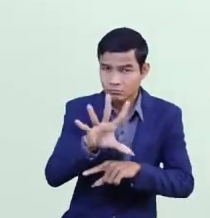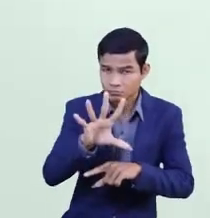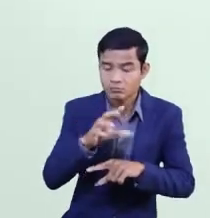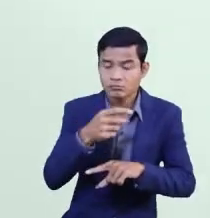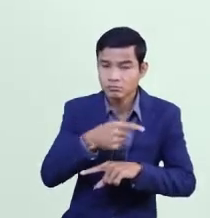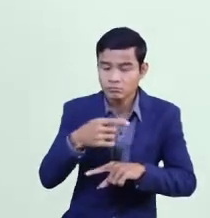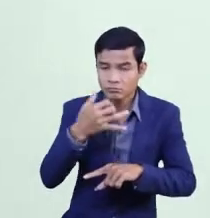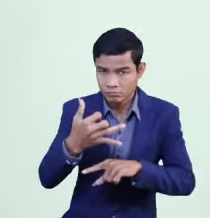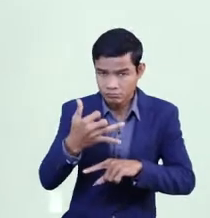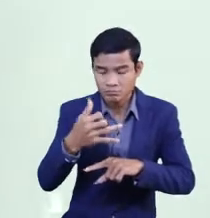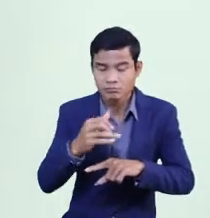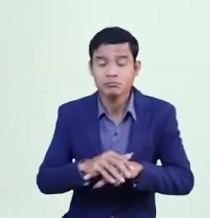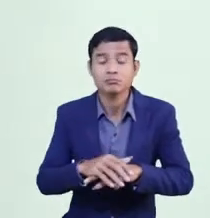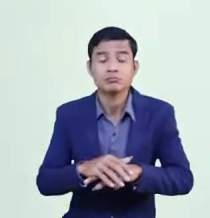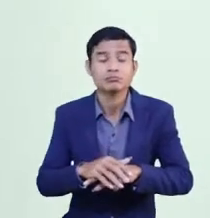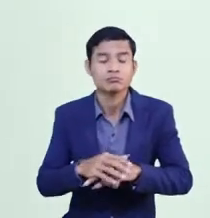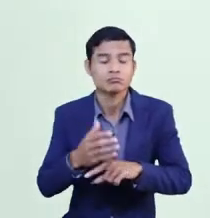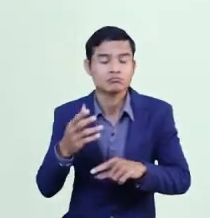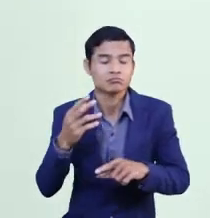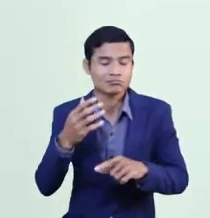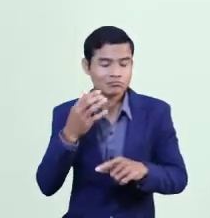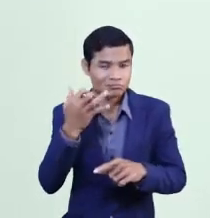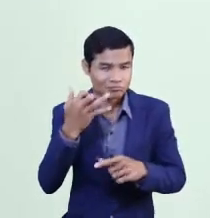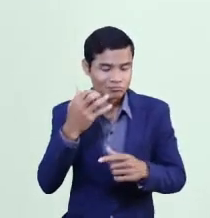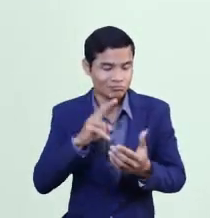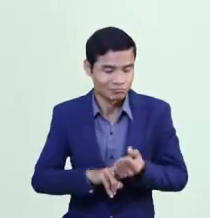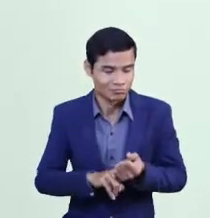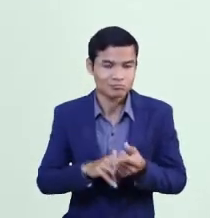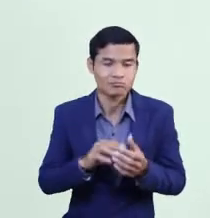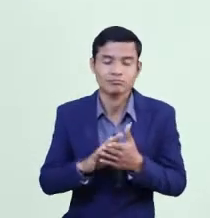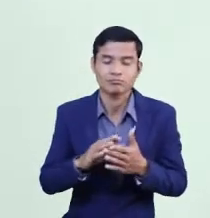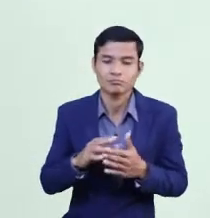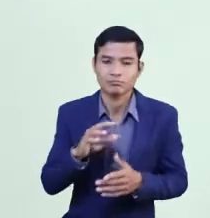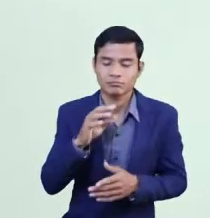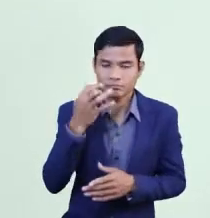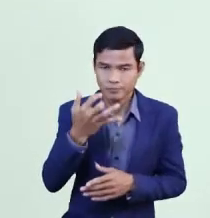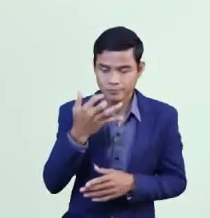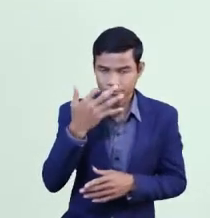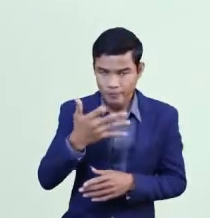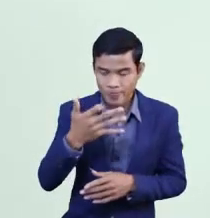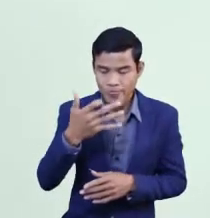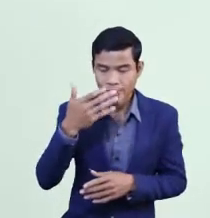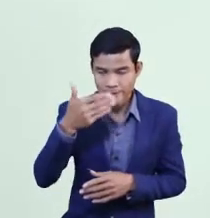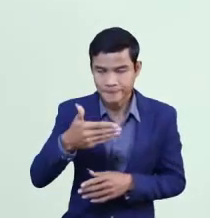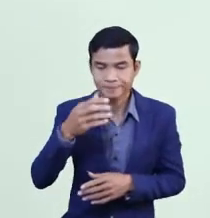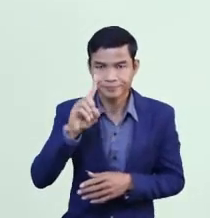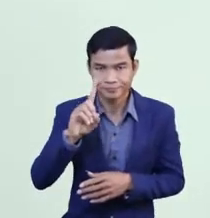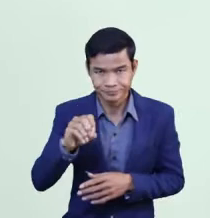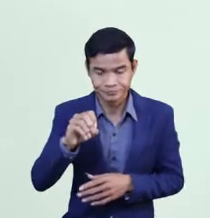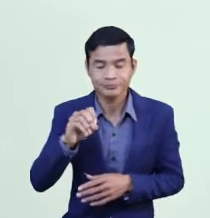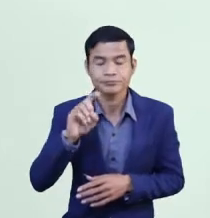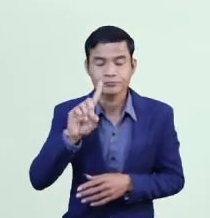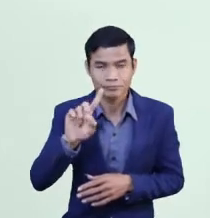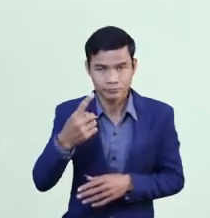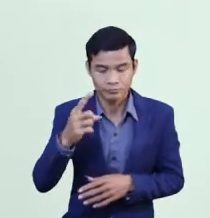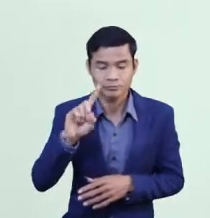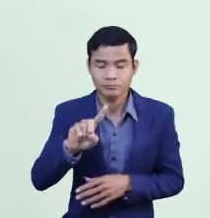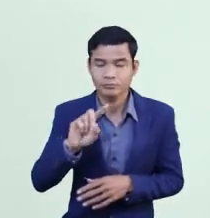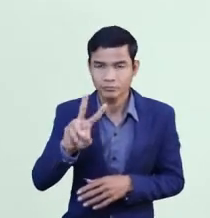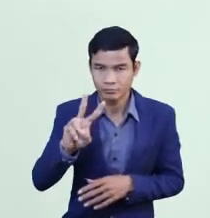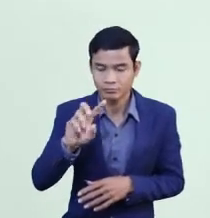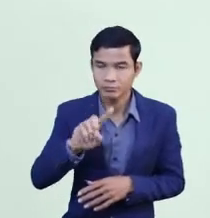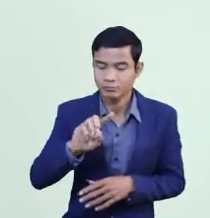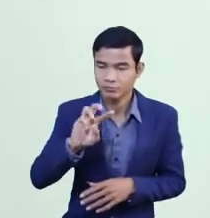ក7តោះ7ក្នុងចិត្តកូនតោះរាប់បន្ថែមតោះ8 9 10